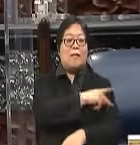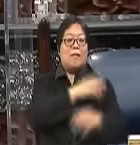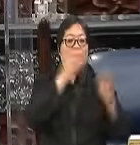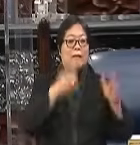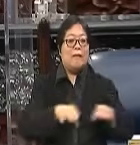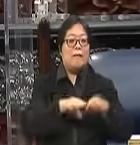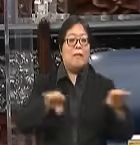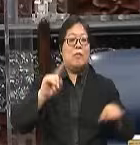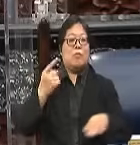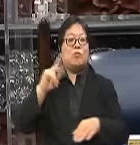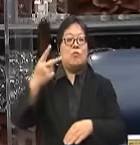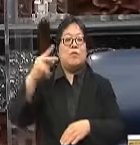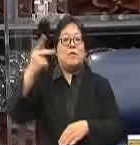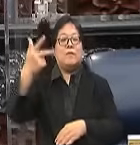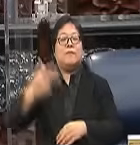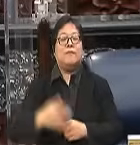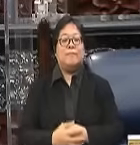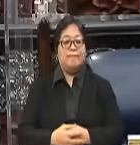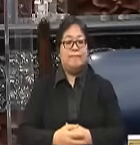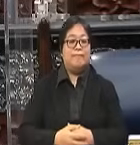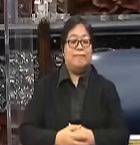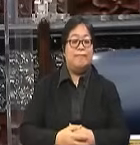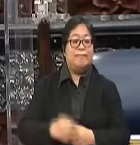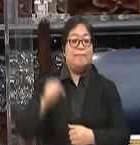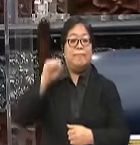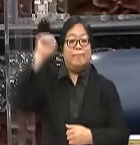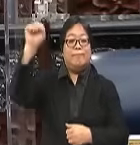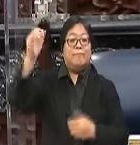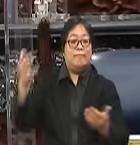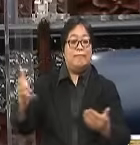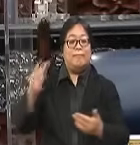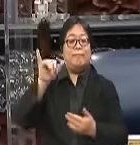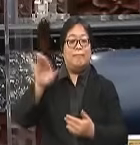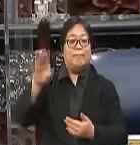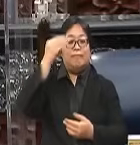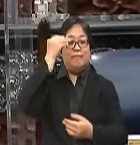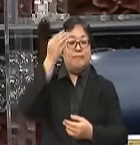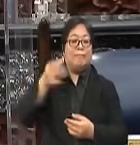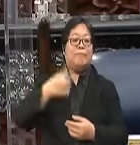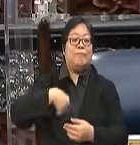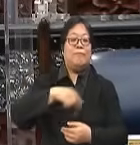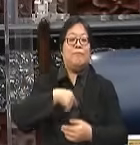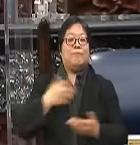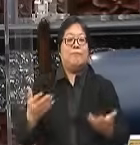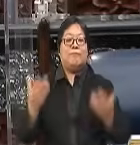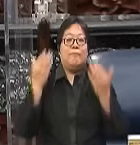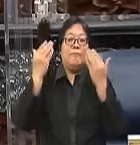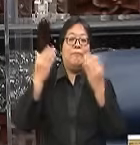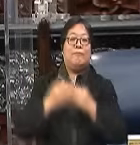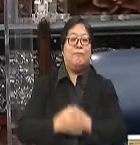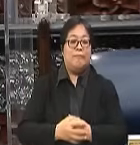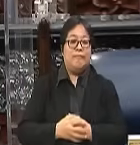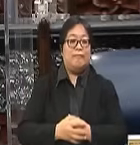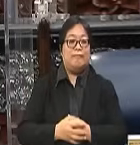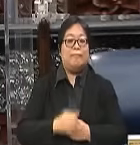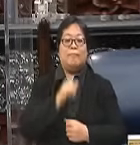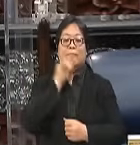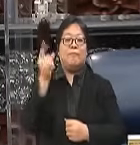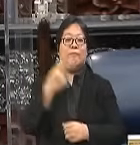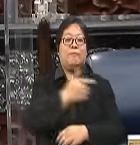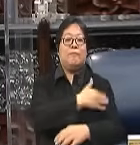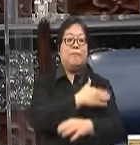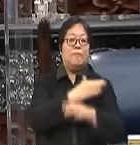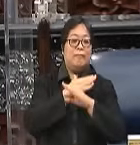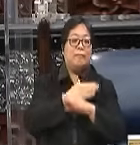pakai 1 2 dan 3 tahun tuk Sabah yang bermain kita bersyukur PNS like adoption